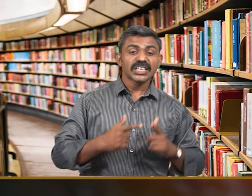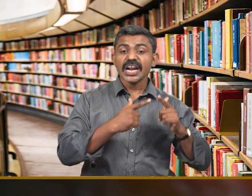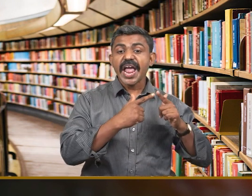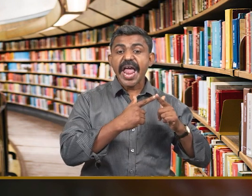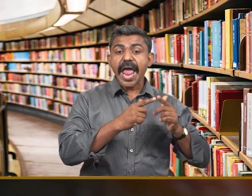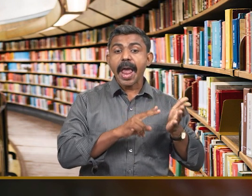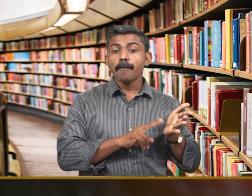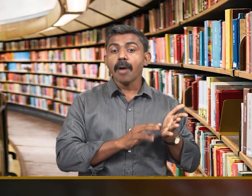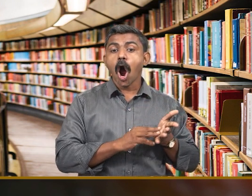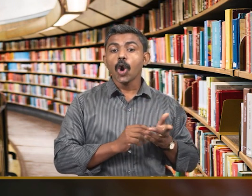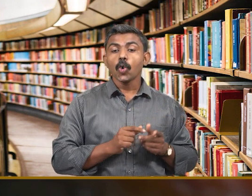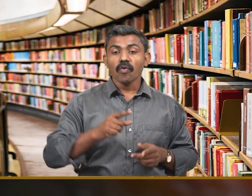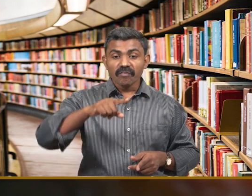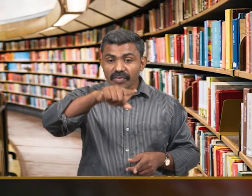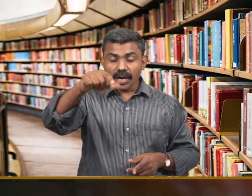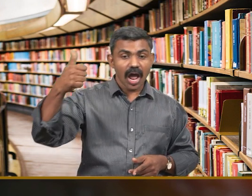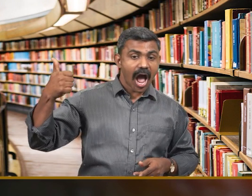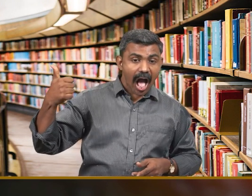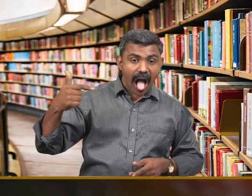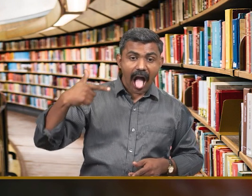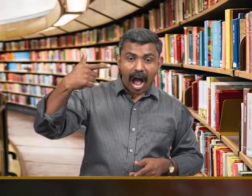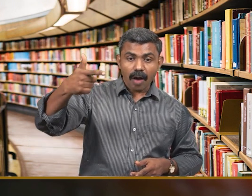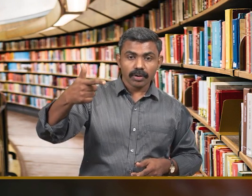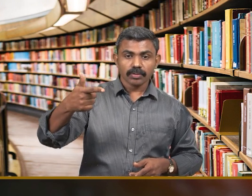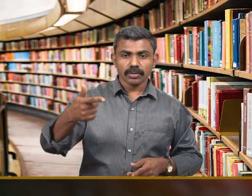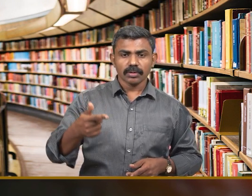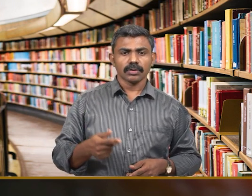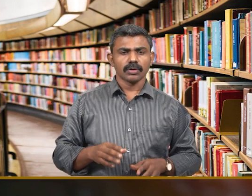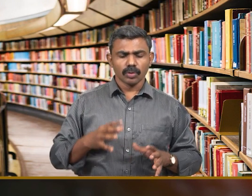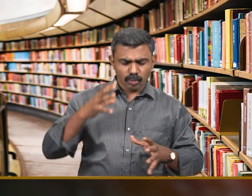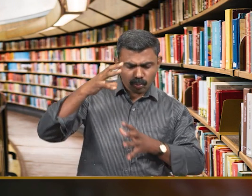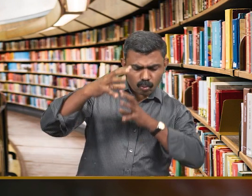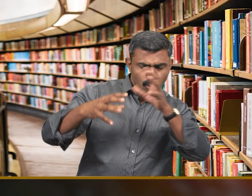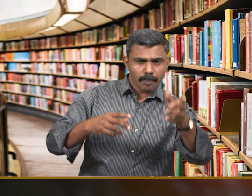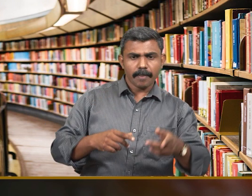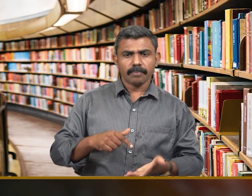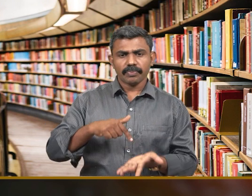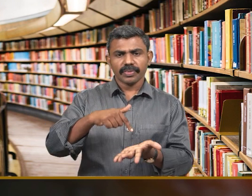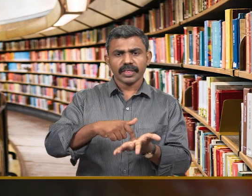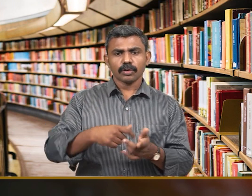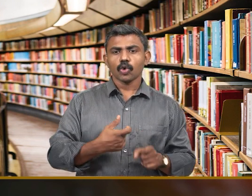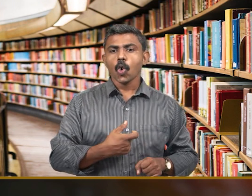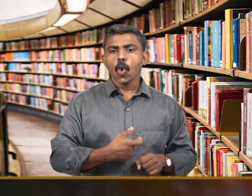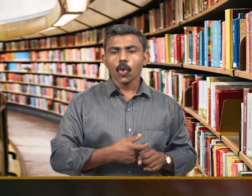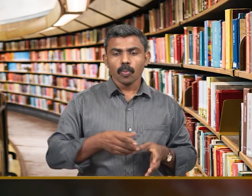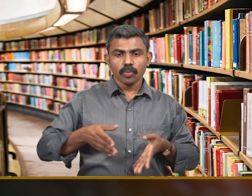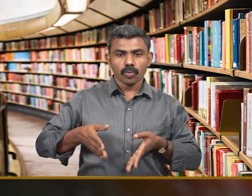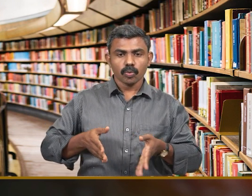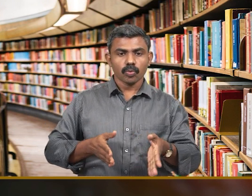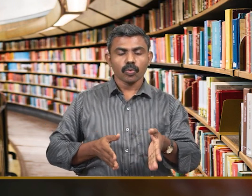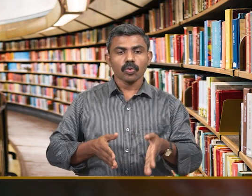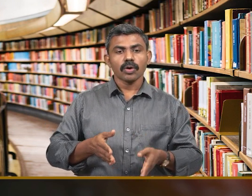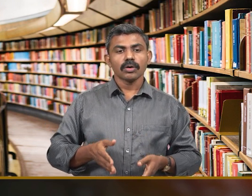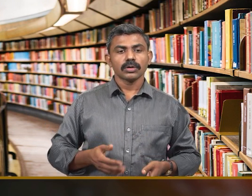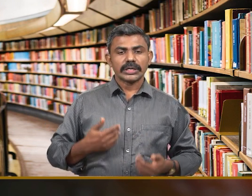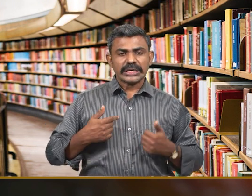இம்மானுவேல். அவர் இம்மானுவேல் அமைச்சர்கள் அந்த நேரத்தில் பார்த்திங்கன்னா ஒரு பெரிய குழப்பம் நடந்துக்குச்சு. ஸோ அதை என்ன பண்ணாங்கன்னா முசோலினி மிக லாகவரமாக என்ன